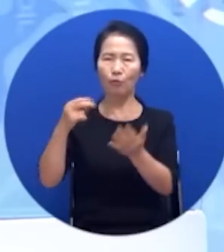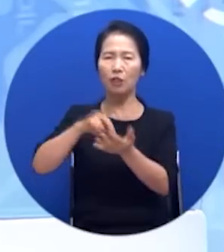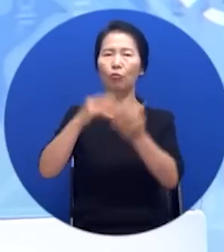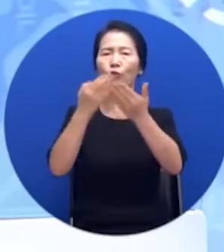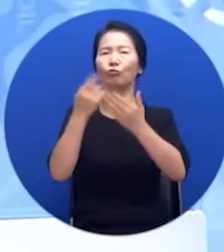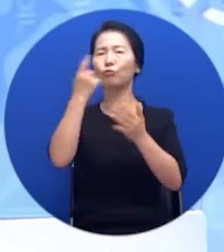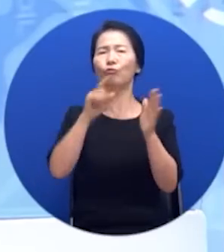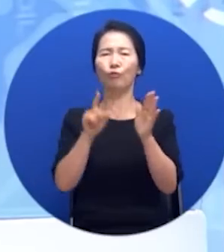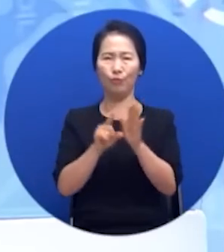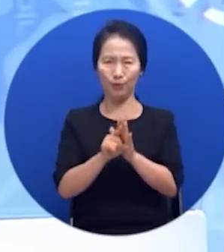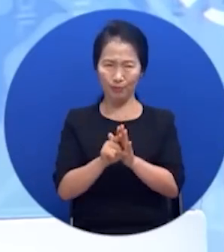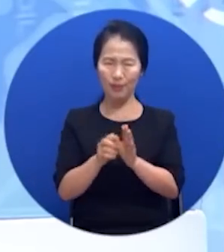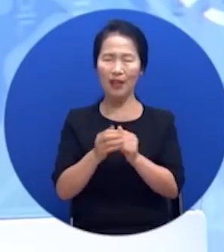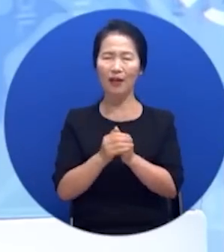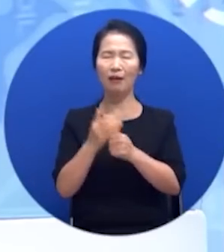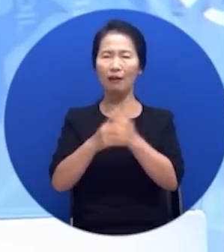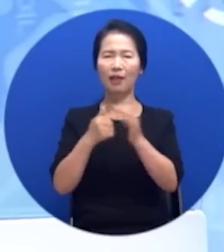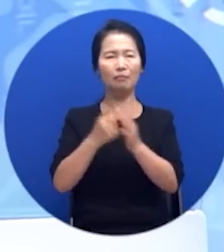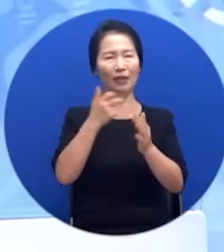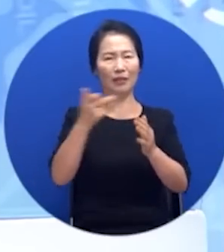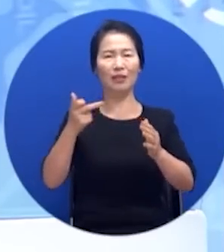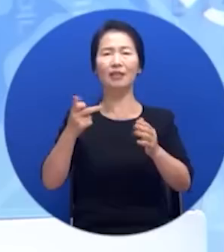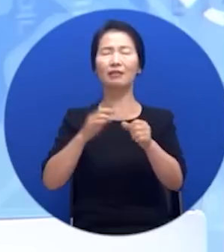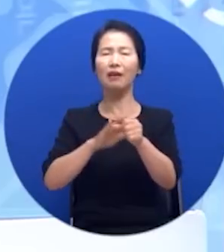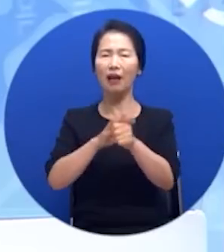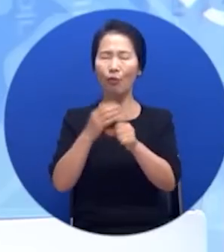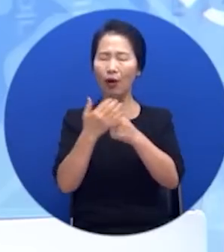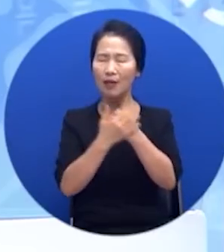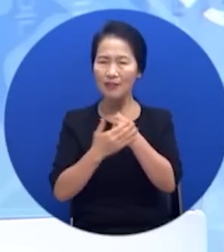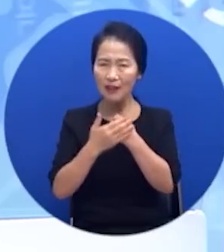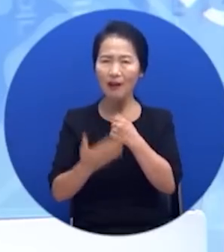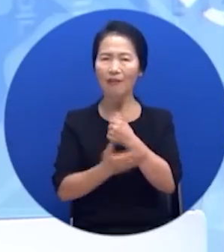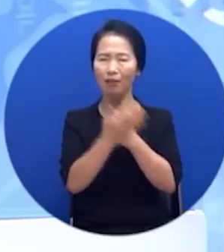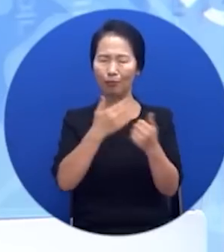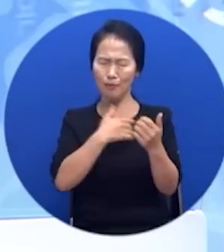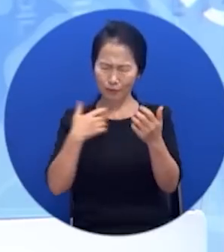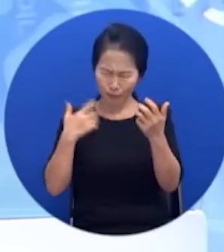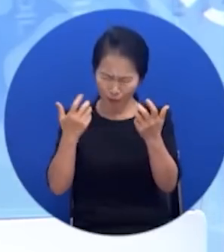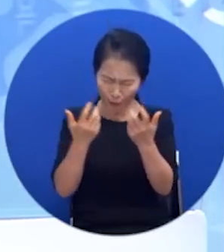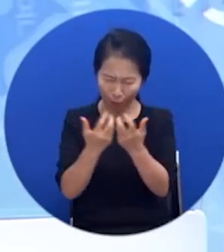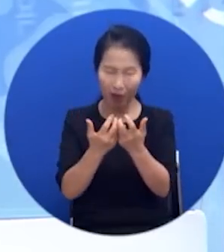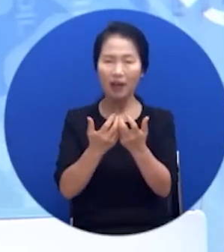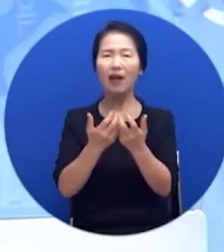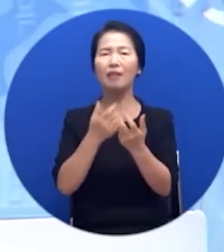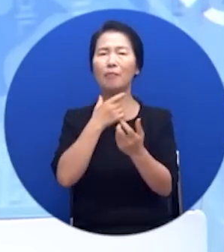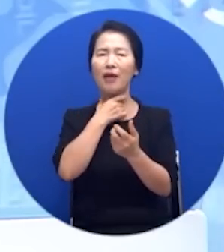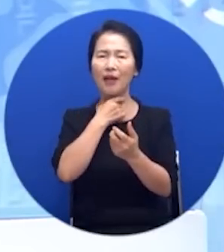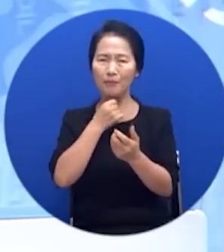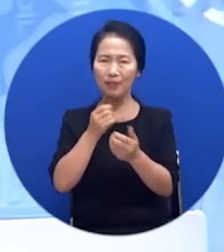하나님의 크신 사랑과 은혜가 여러분께 늘 충만하시기를 기원합니다.